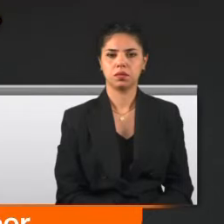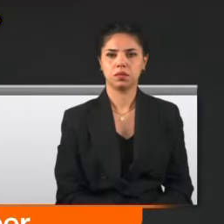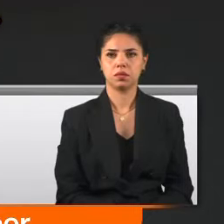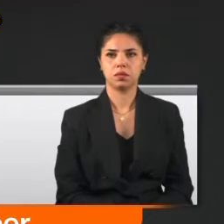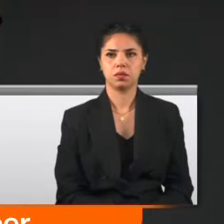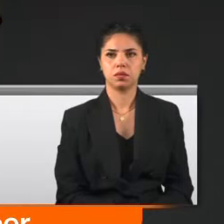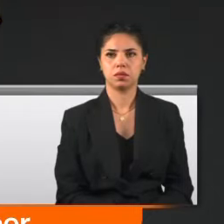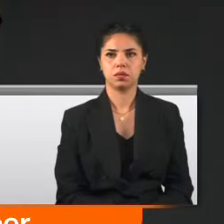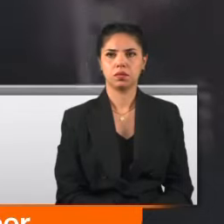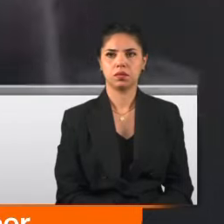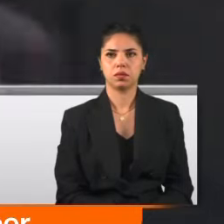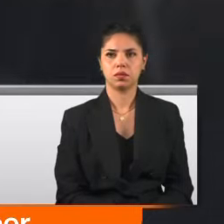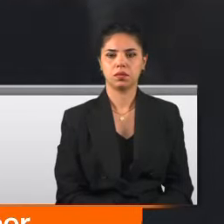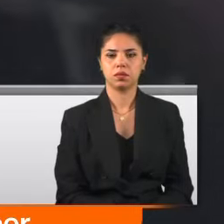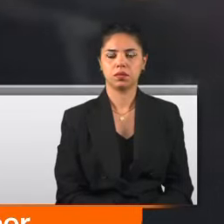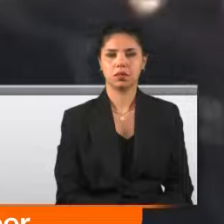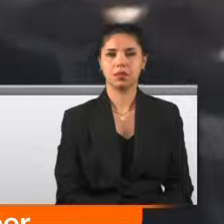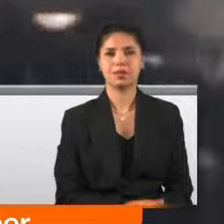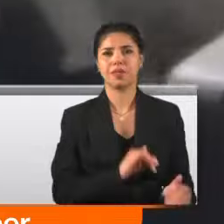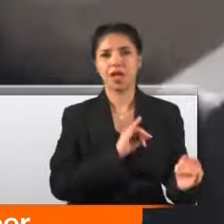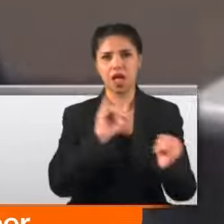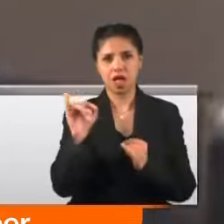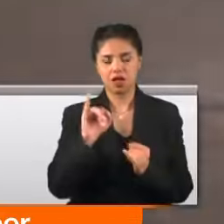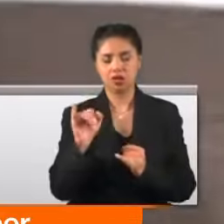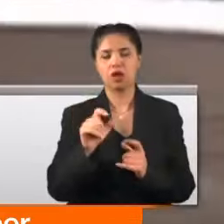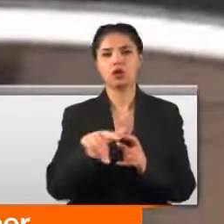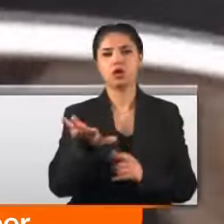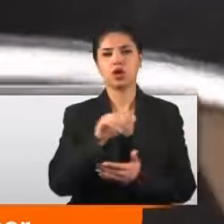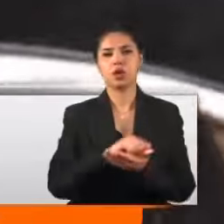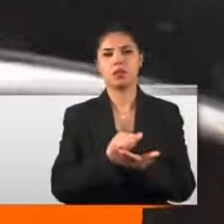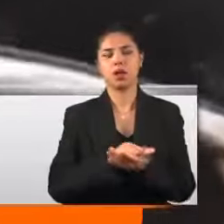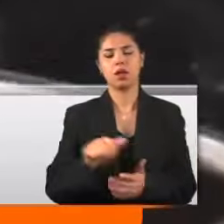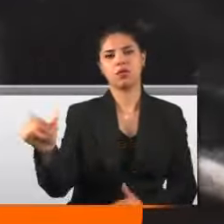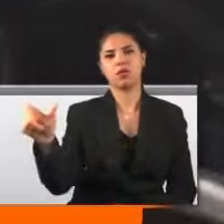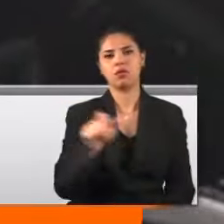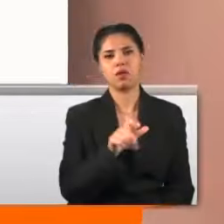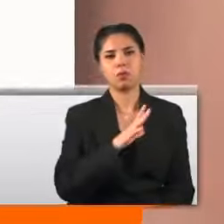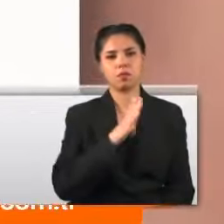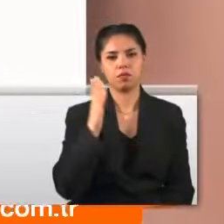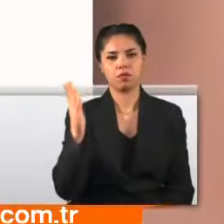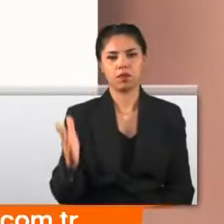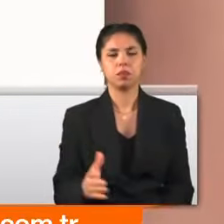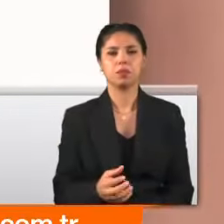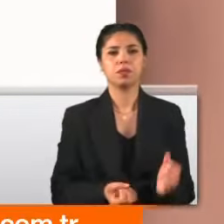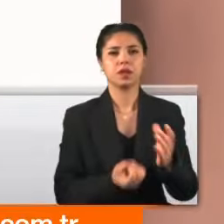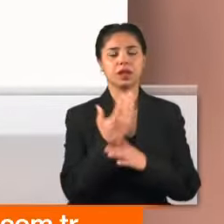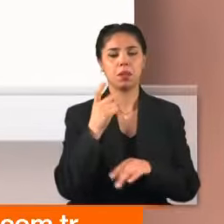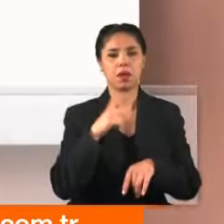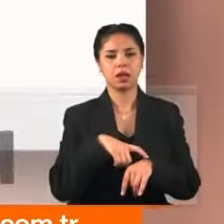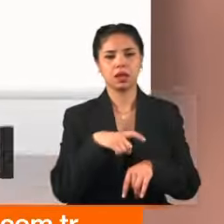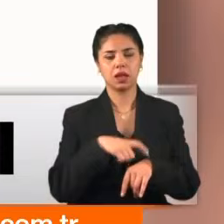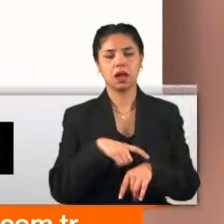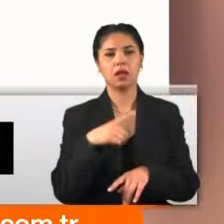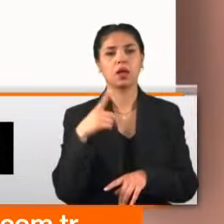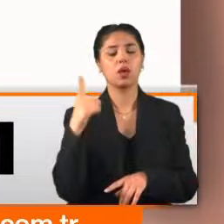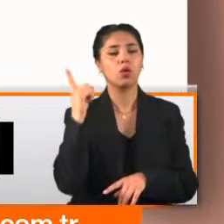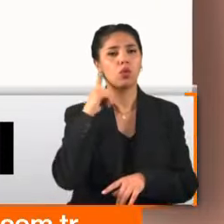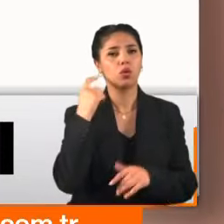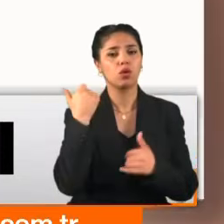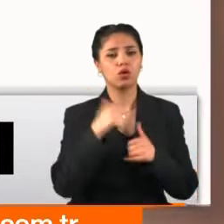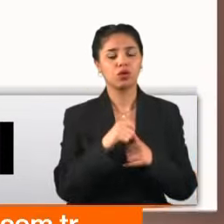Haddinizi bileceksiniz. Eleştirilere yine sosyal medya hesabı üzerinden cevap verdi. Sabah saatlerinde ise ünlü çiftin